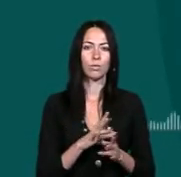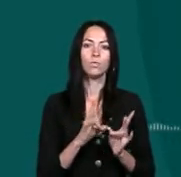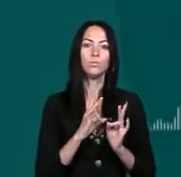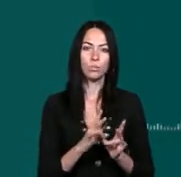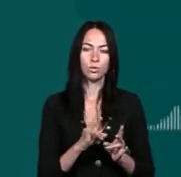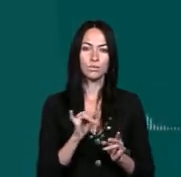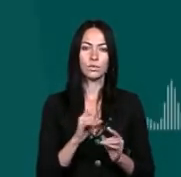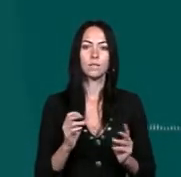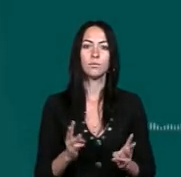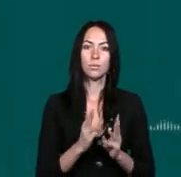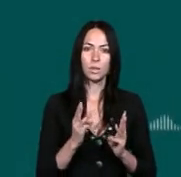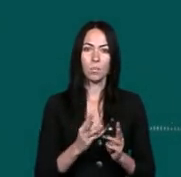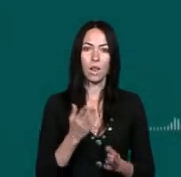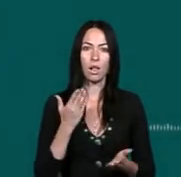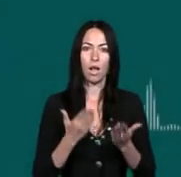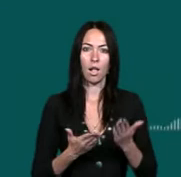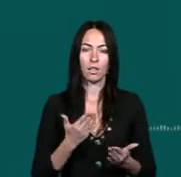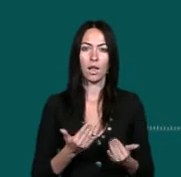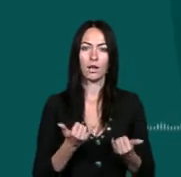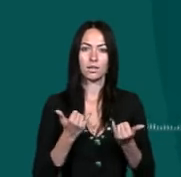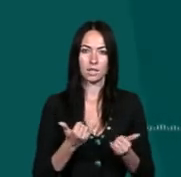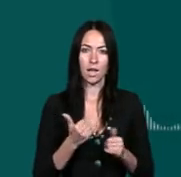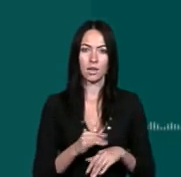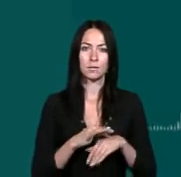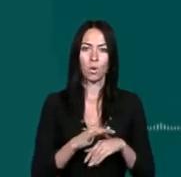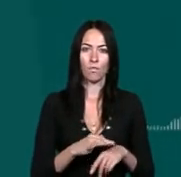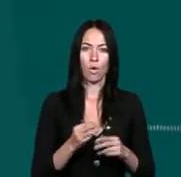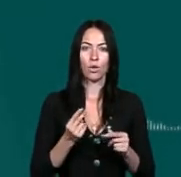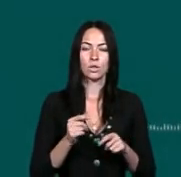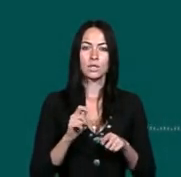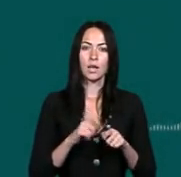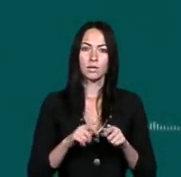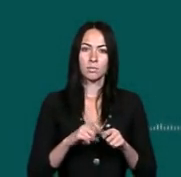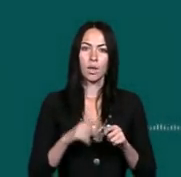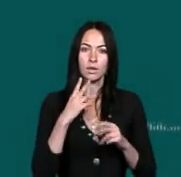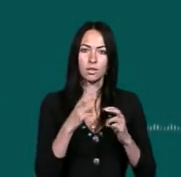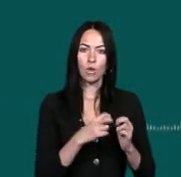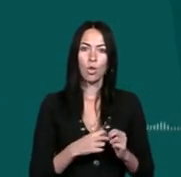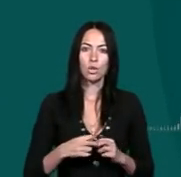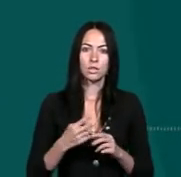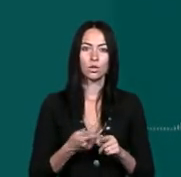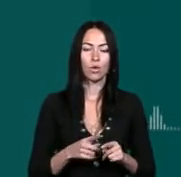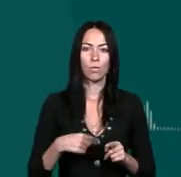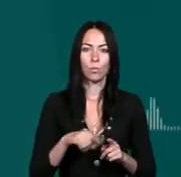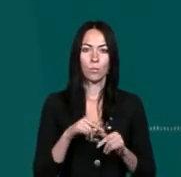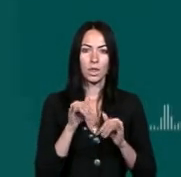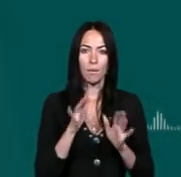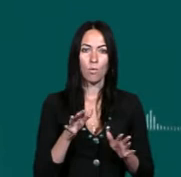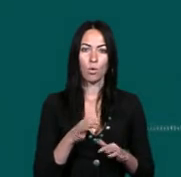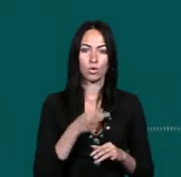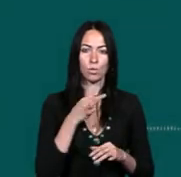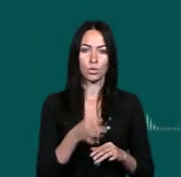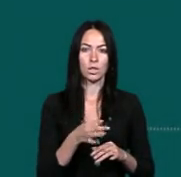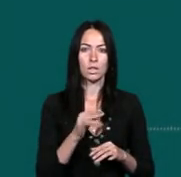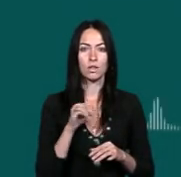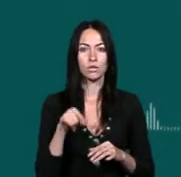підпалу, але зараз проводиться експертне дослідження, тому ми не можемо сказати,